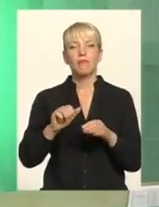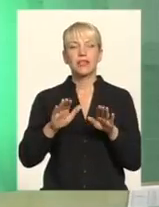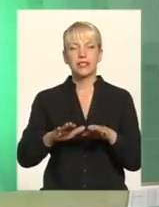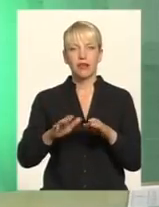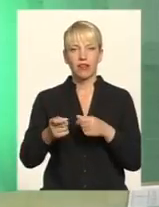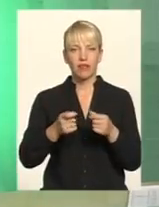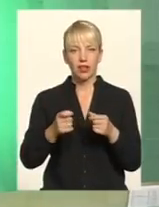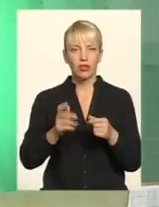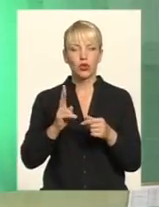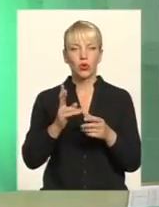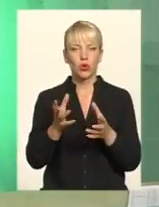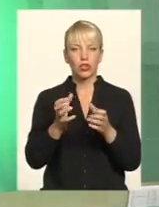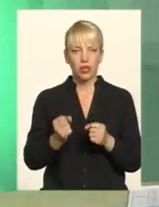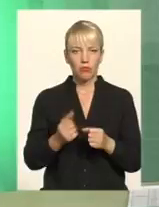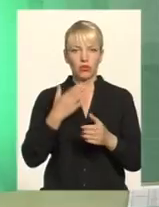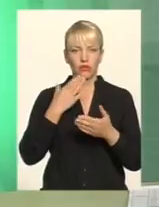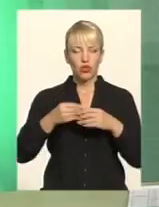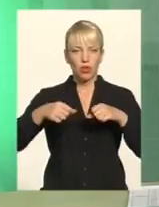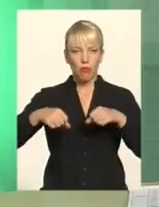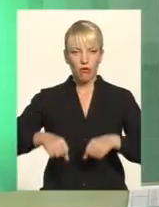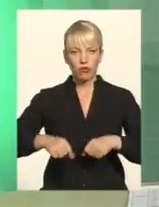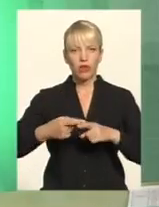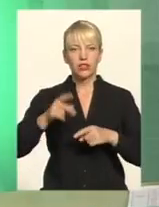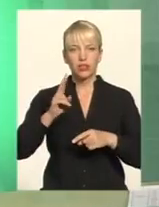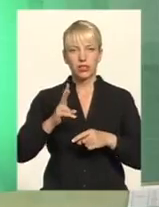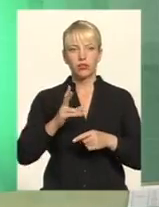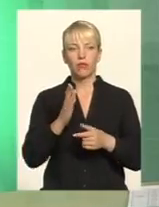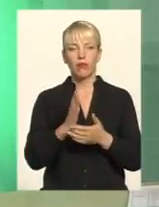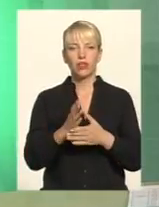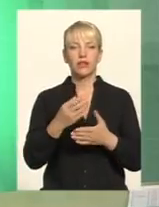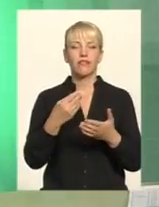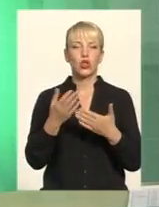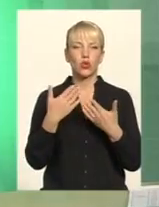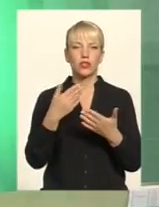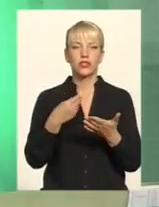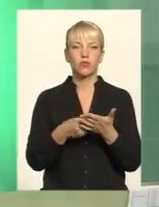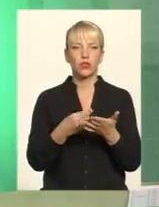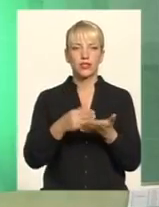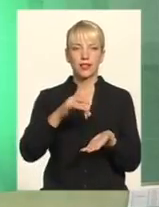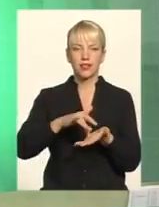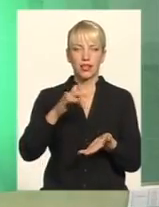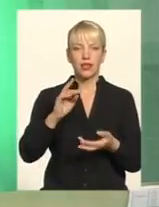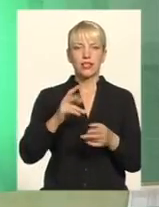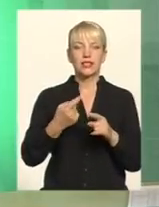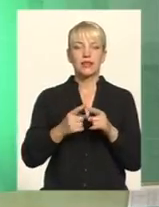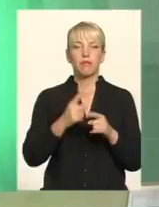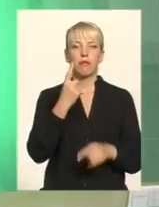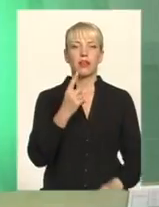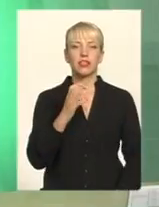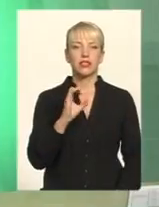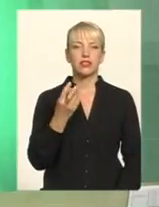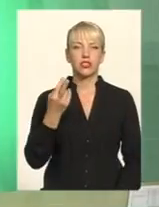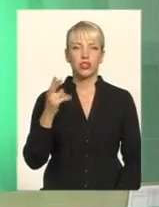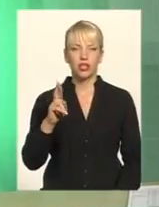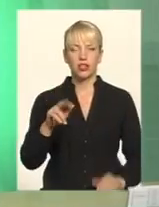Отримують свої повні повноваження і вже прямі міжбюджетні відносини з бюджетом центральним, як це в законі, з 1 січня